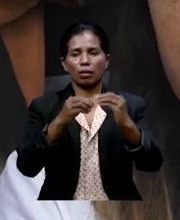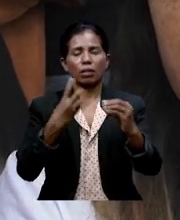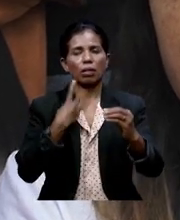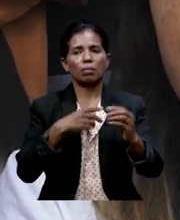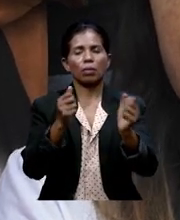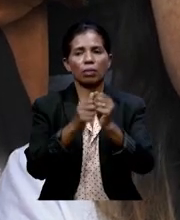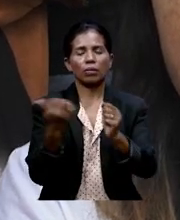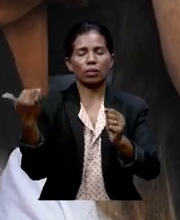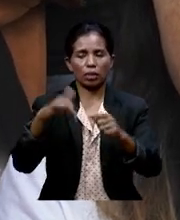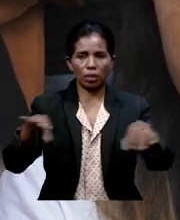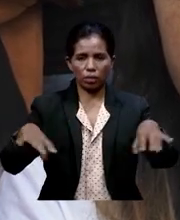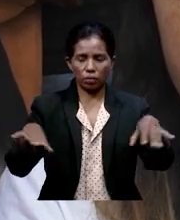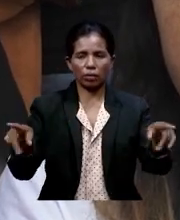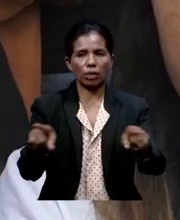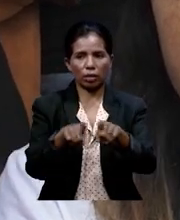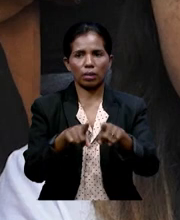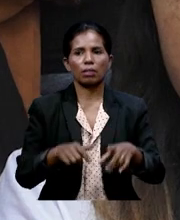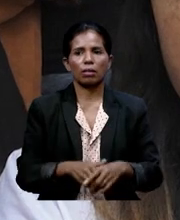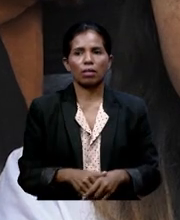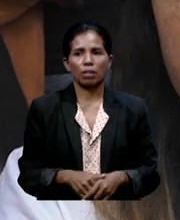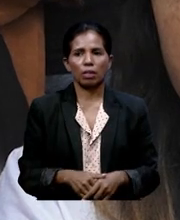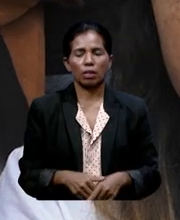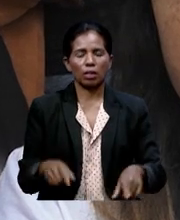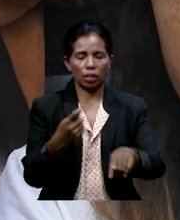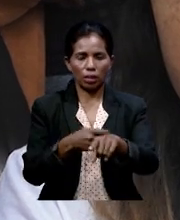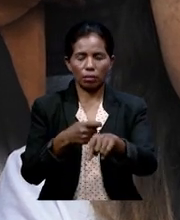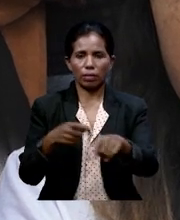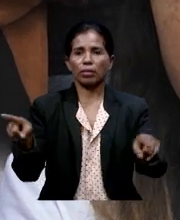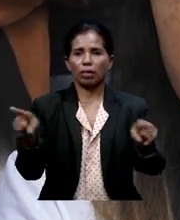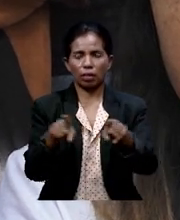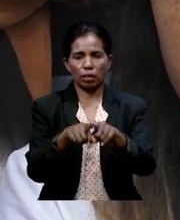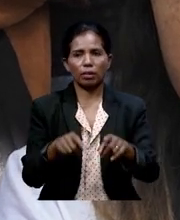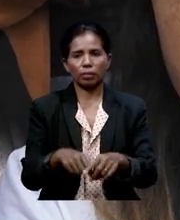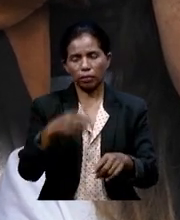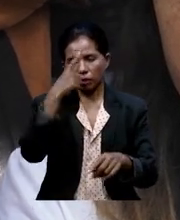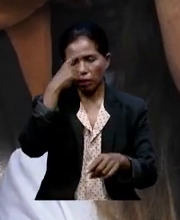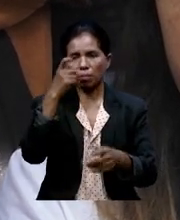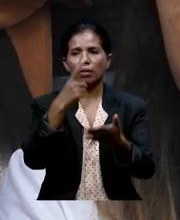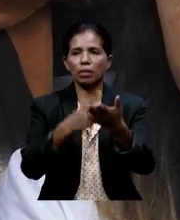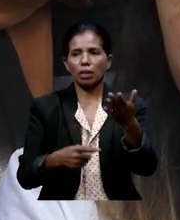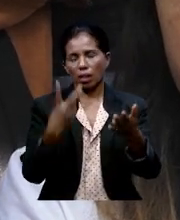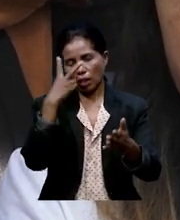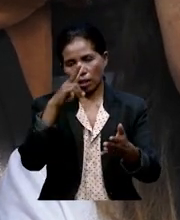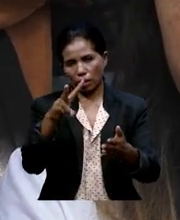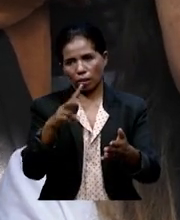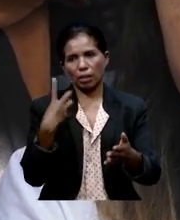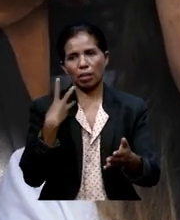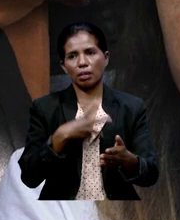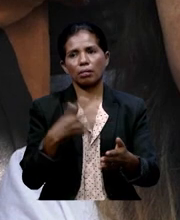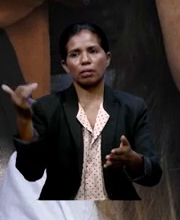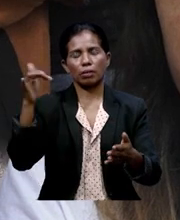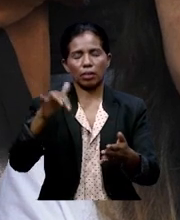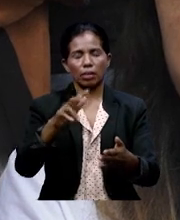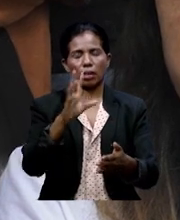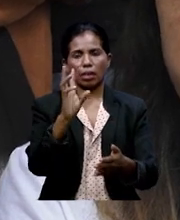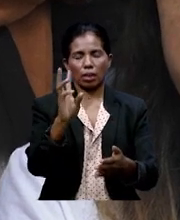hosira kontrato anesa. Kontrato durasaun neve anesa. Tamba saida makhalit avaliasaun ba sira 63 pessoas